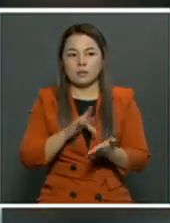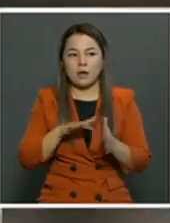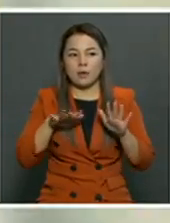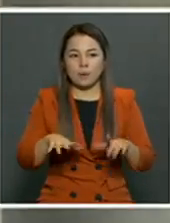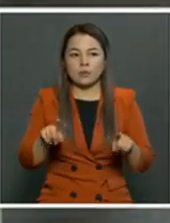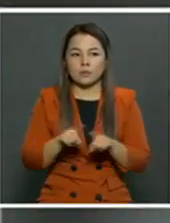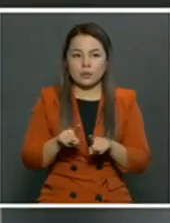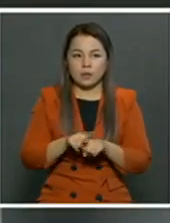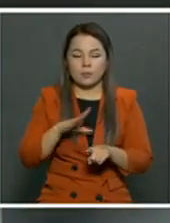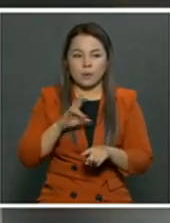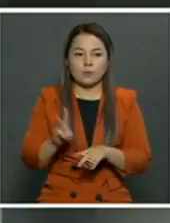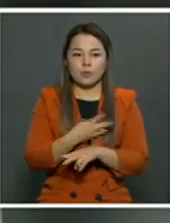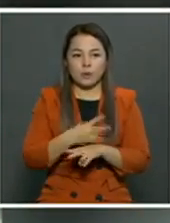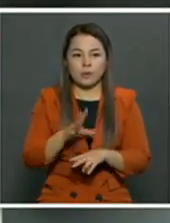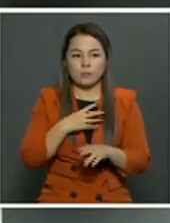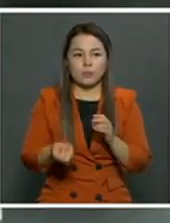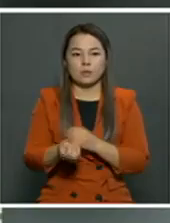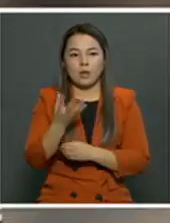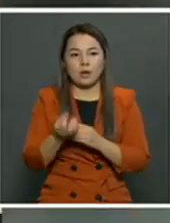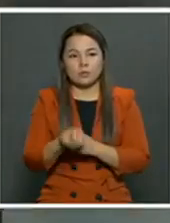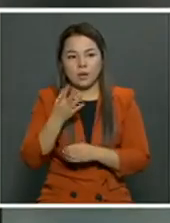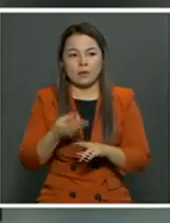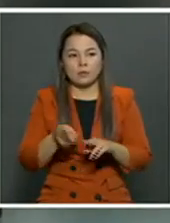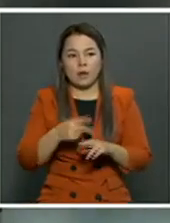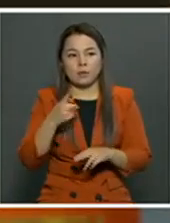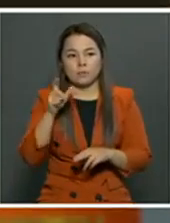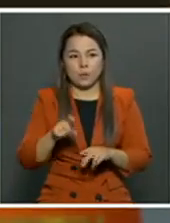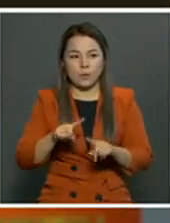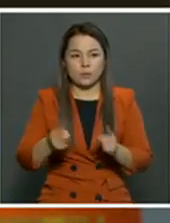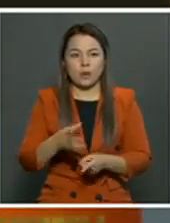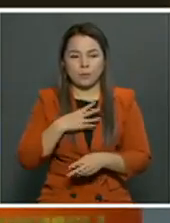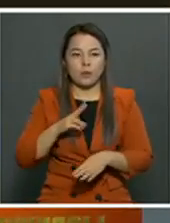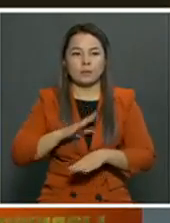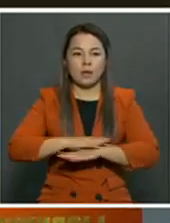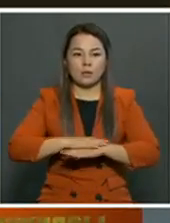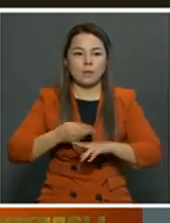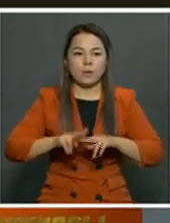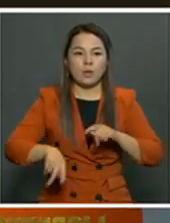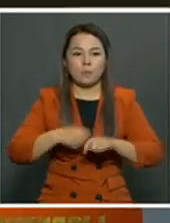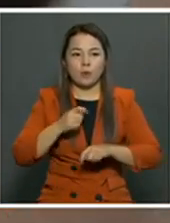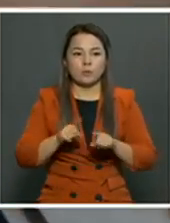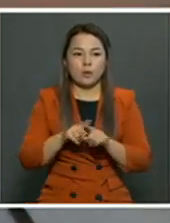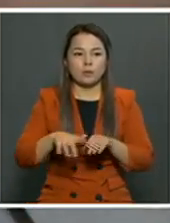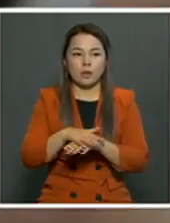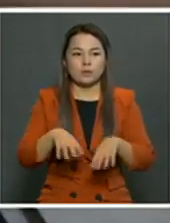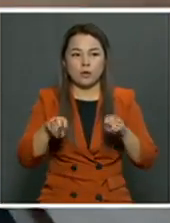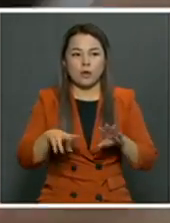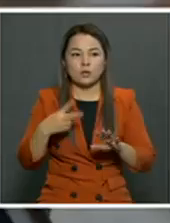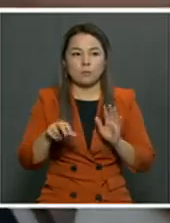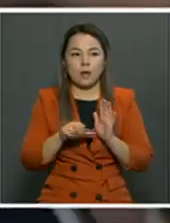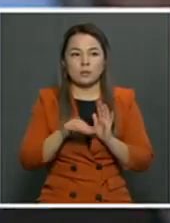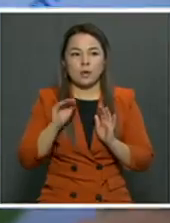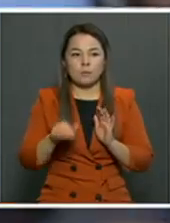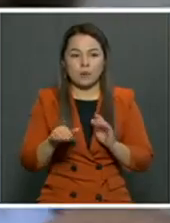карантин тәртібін бұзып, түнде бірнеше рет от шашу атқан ер адамды ұстады. Тәртіп бұзушыға сот шешімімен 26 000 теңге